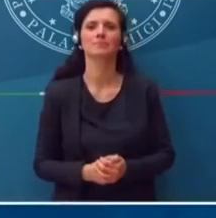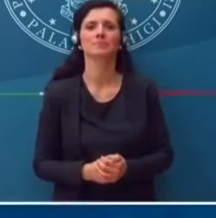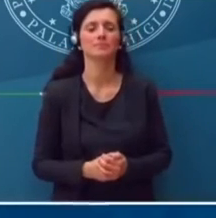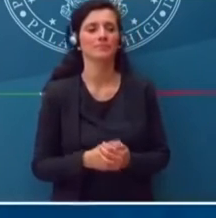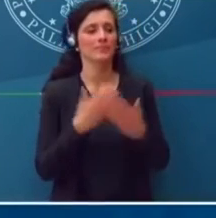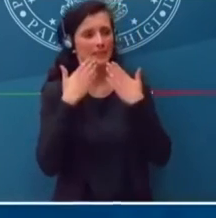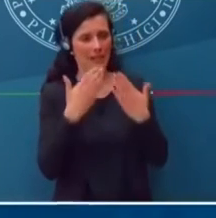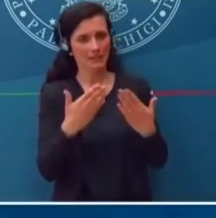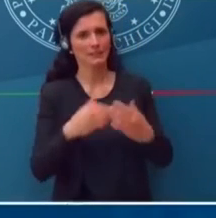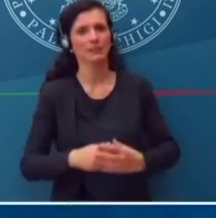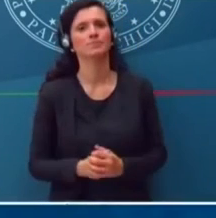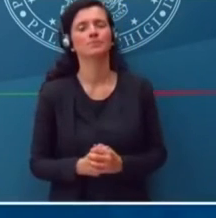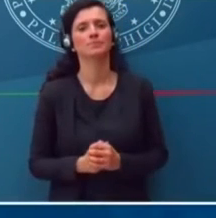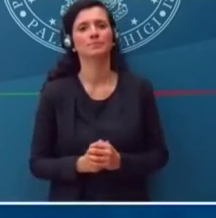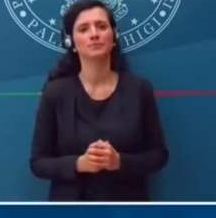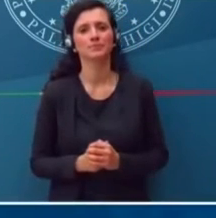Grazie.